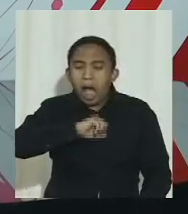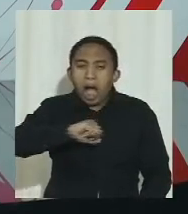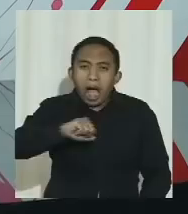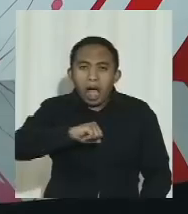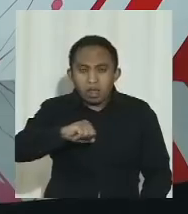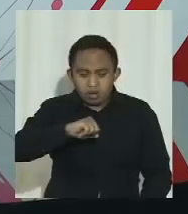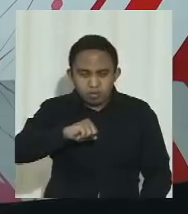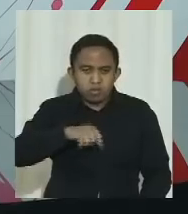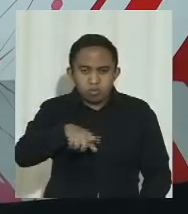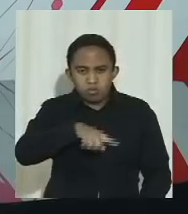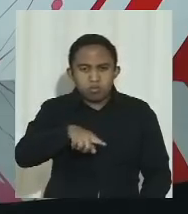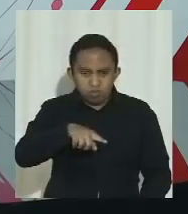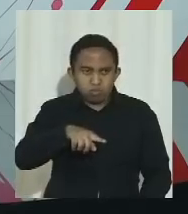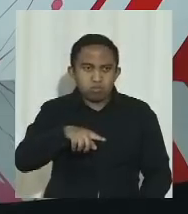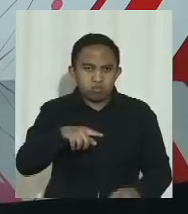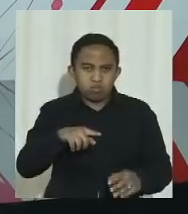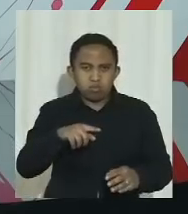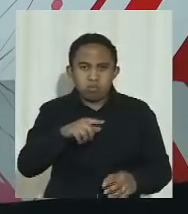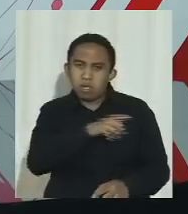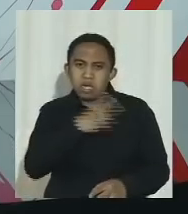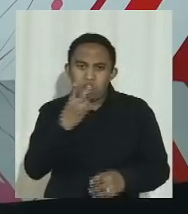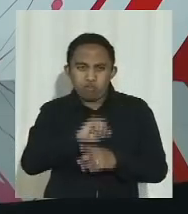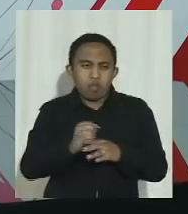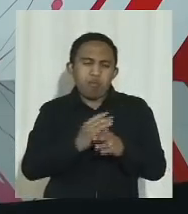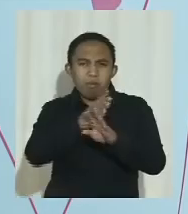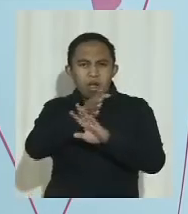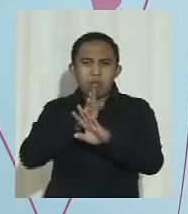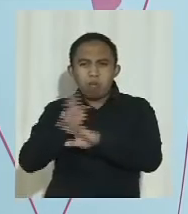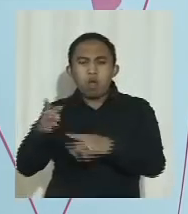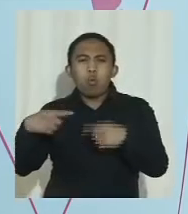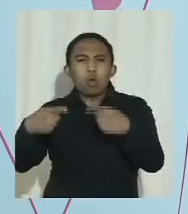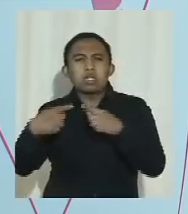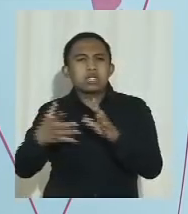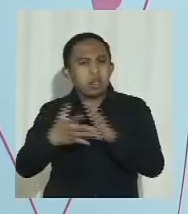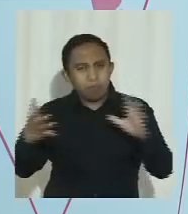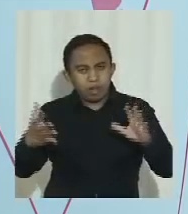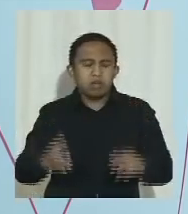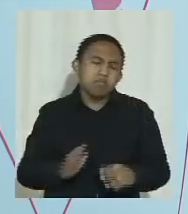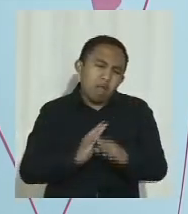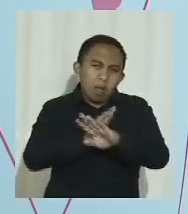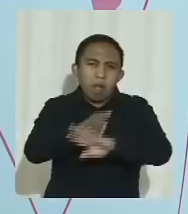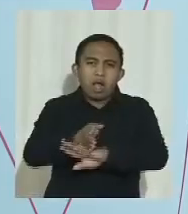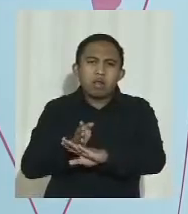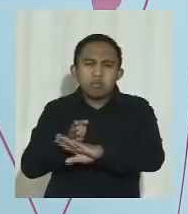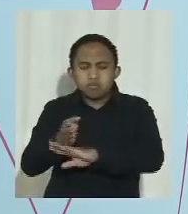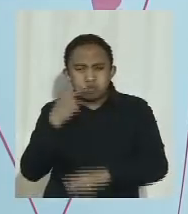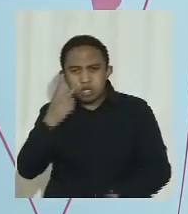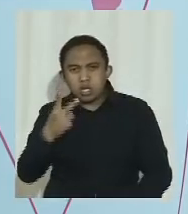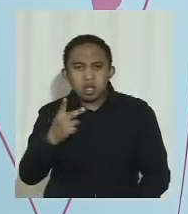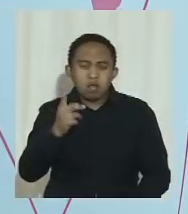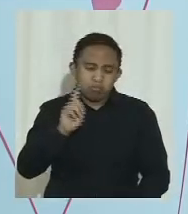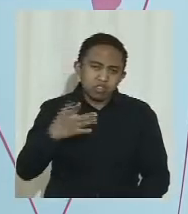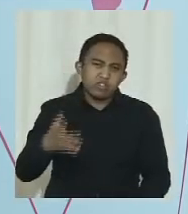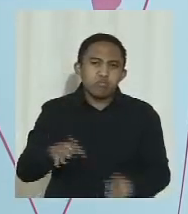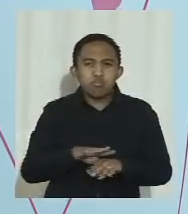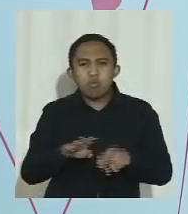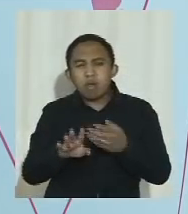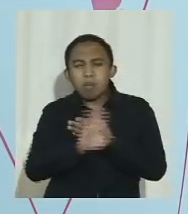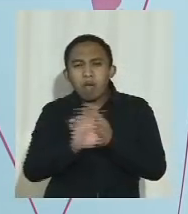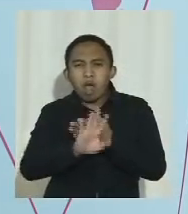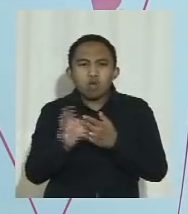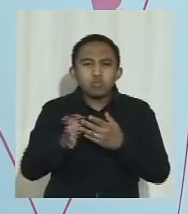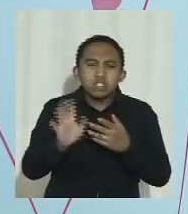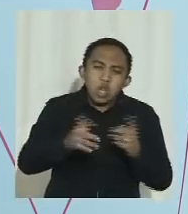de travail fitsirina orinasa lehibe. Tsirina ny fanajana ny aroloza eo ampanatanterana ny asa,